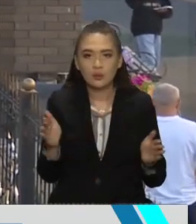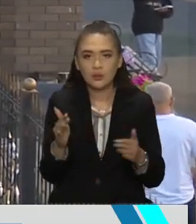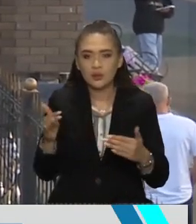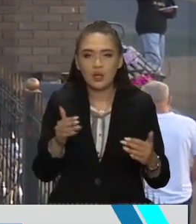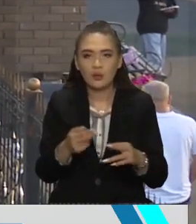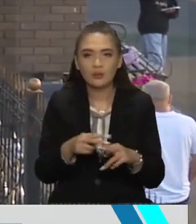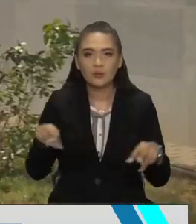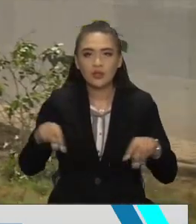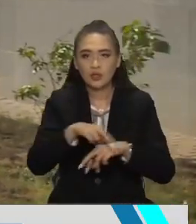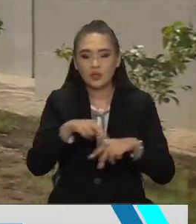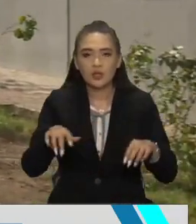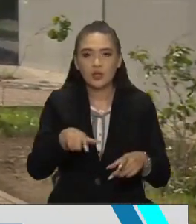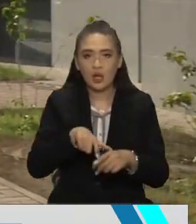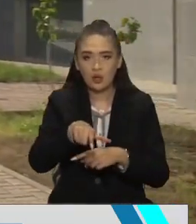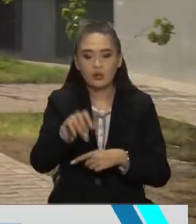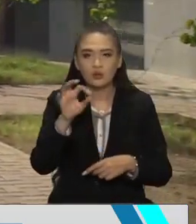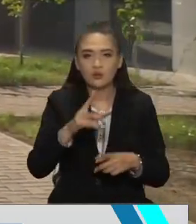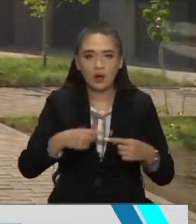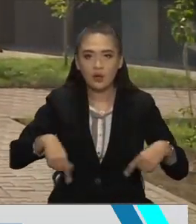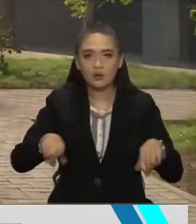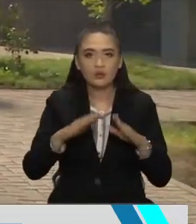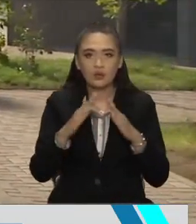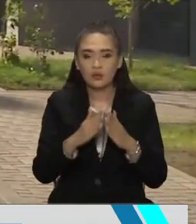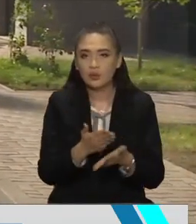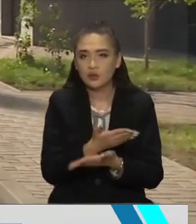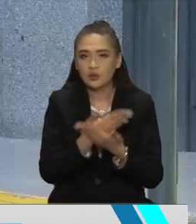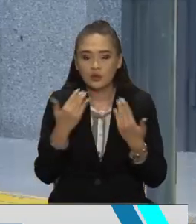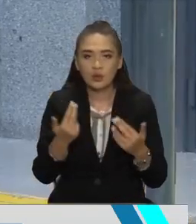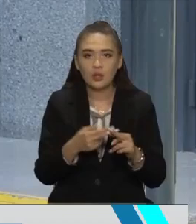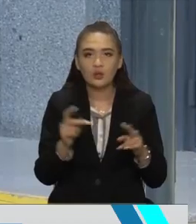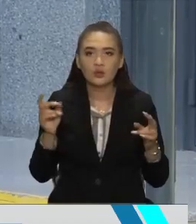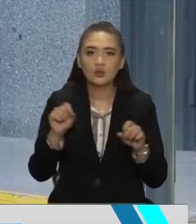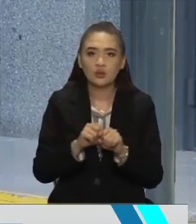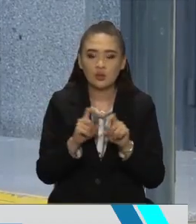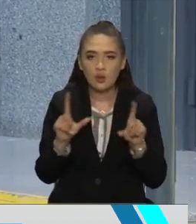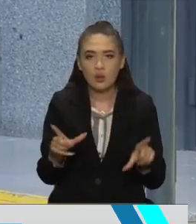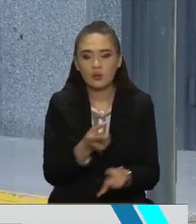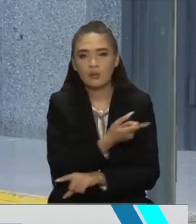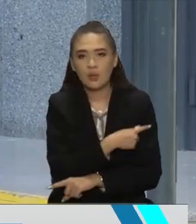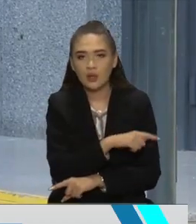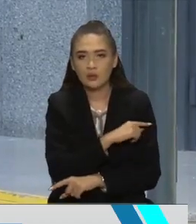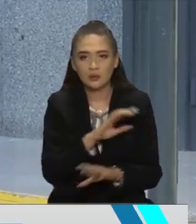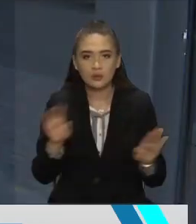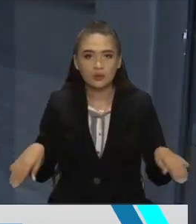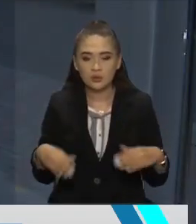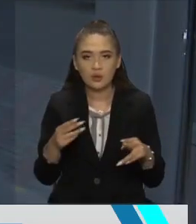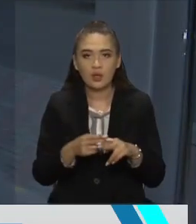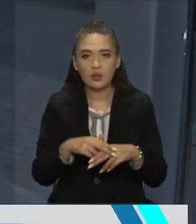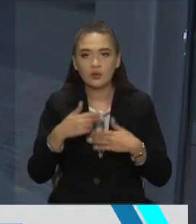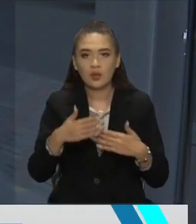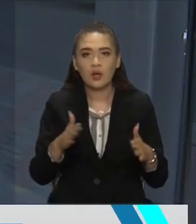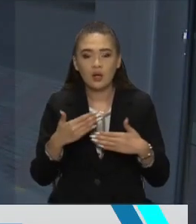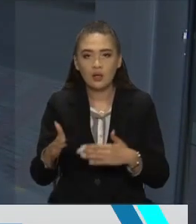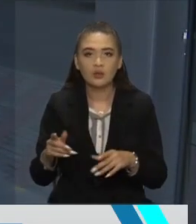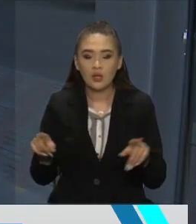пешеходных и проезжих дорог, вокруг дома нет ничего, ни необходимого количества школ, ни больниц. Одни только бетонные коробки с